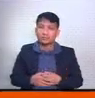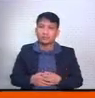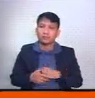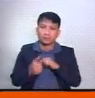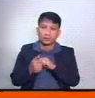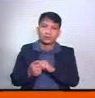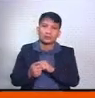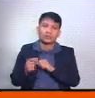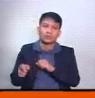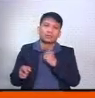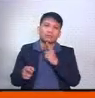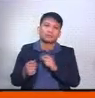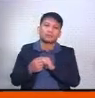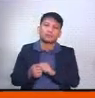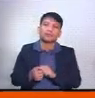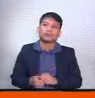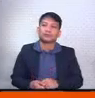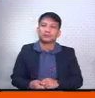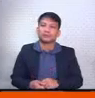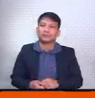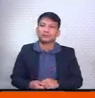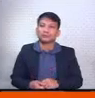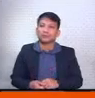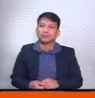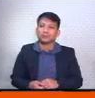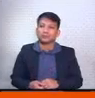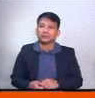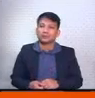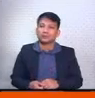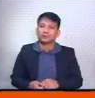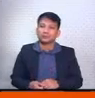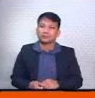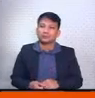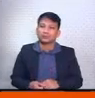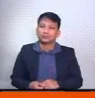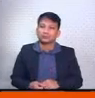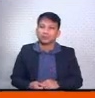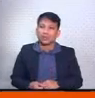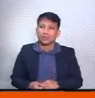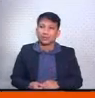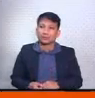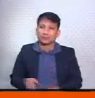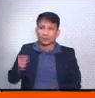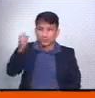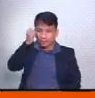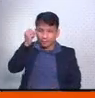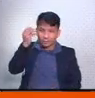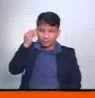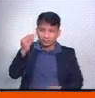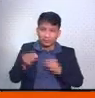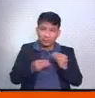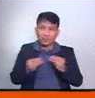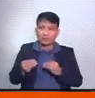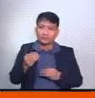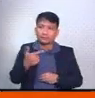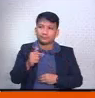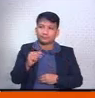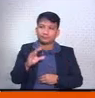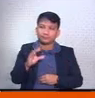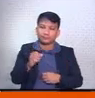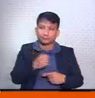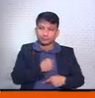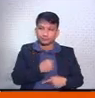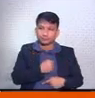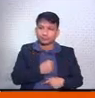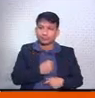kasama ko po, meron po. Meron naman po sila, Idol. Mr. Sunny Marcoleta, Operations Manager ng GAC Security